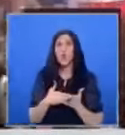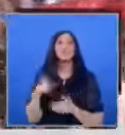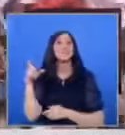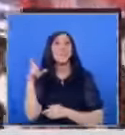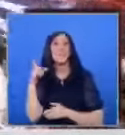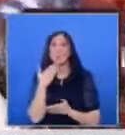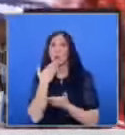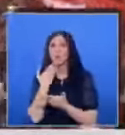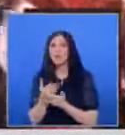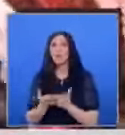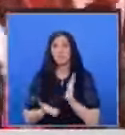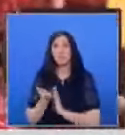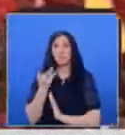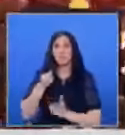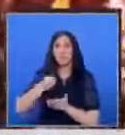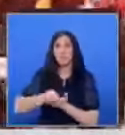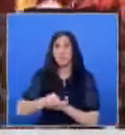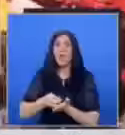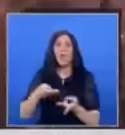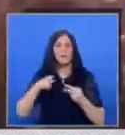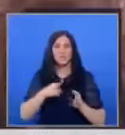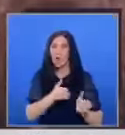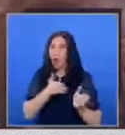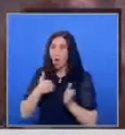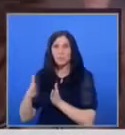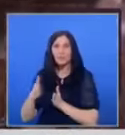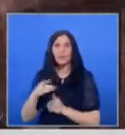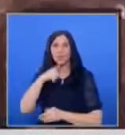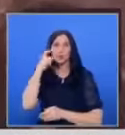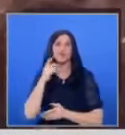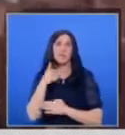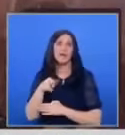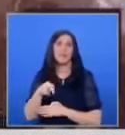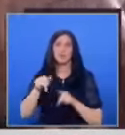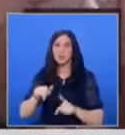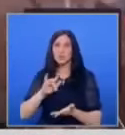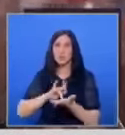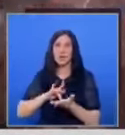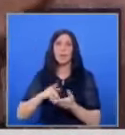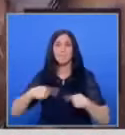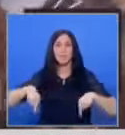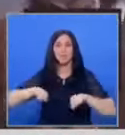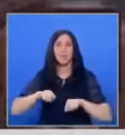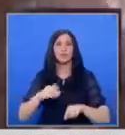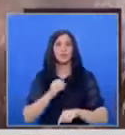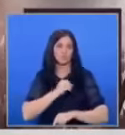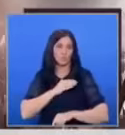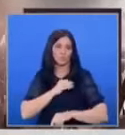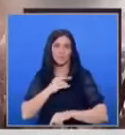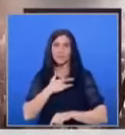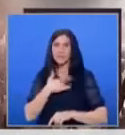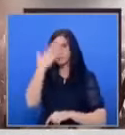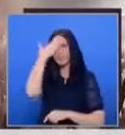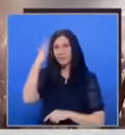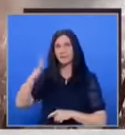вдигане на заплати и връщане на отменени трудови права. Днес тук на Централния площад топти сърцето на справедливостта, демокрацията